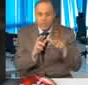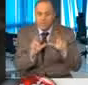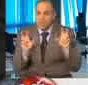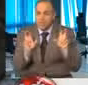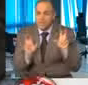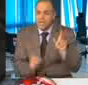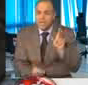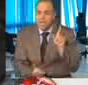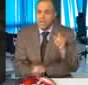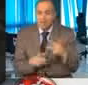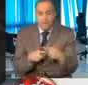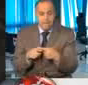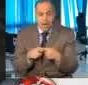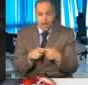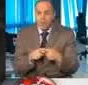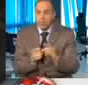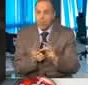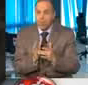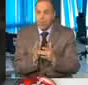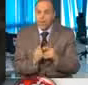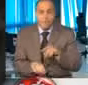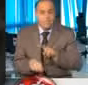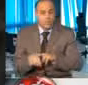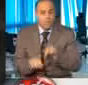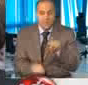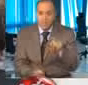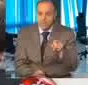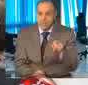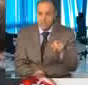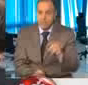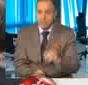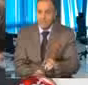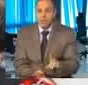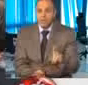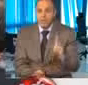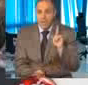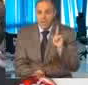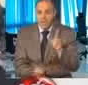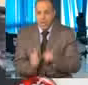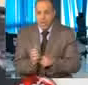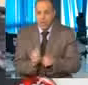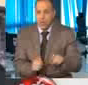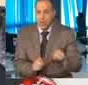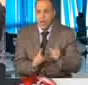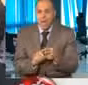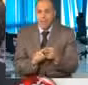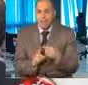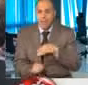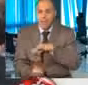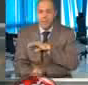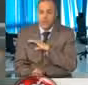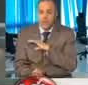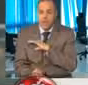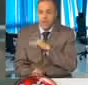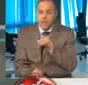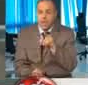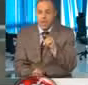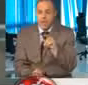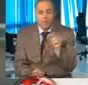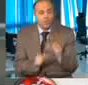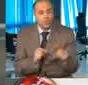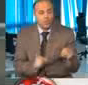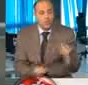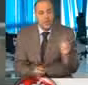بطريقة تشاركية مع كل المتدخلين في المجال، وأكدوا على أهمية الدور الذي يلعبه الجمهور